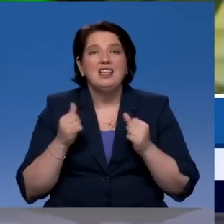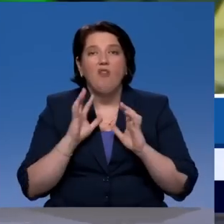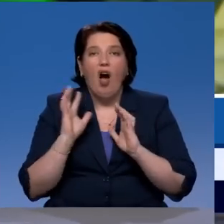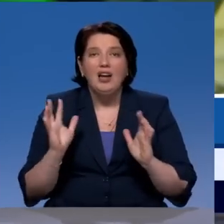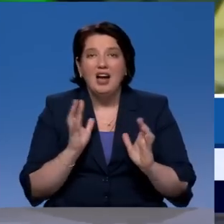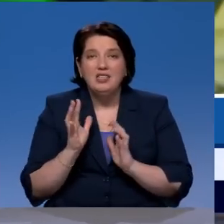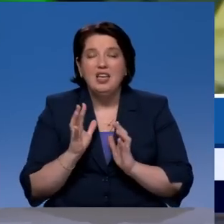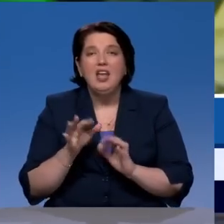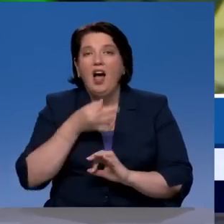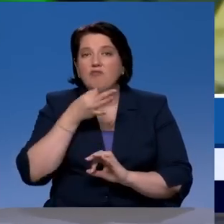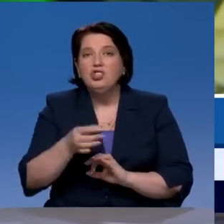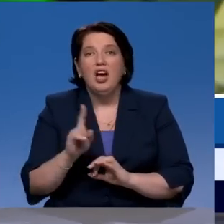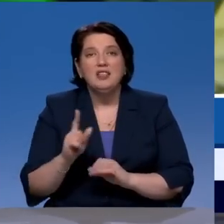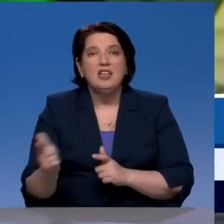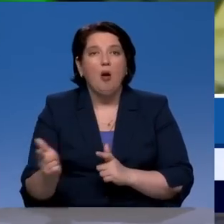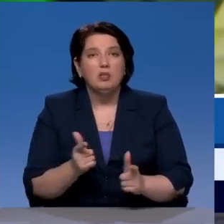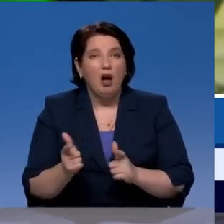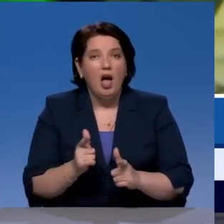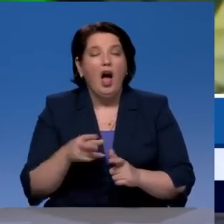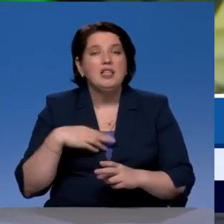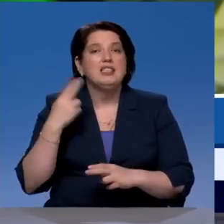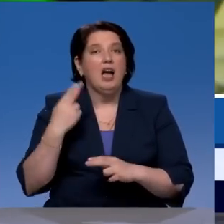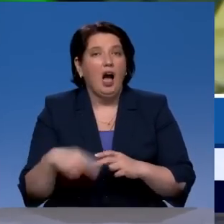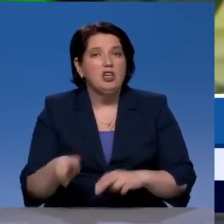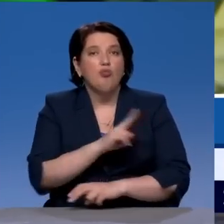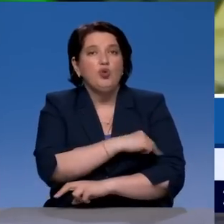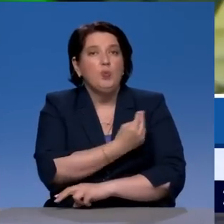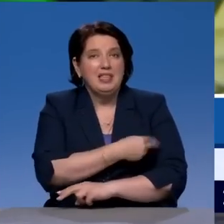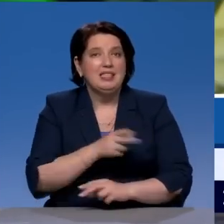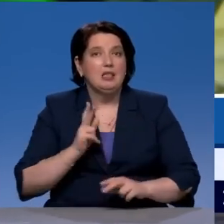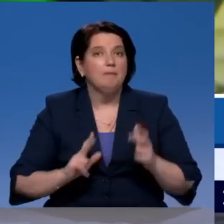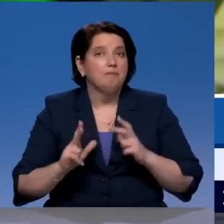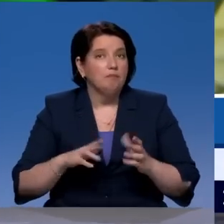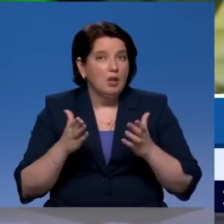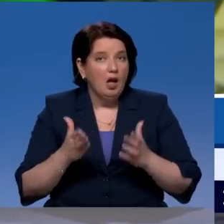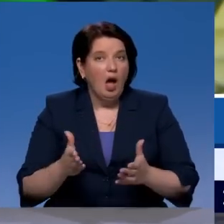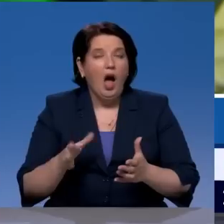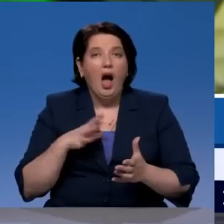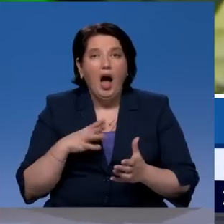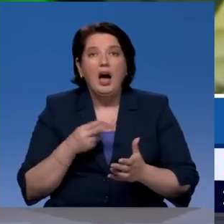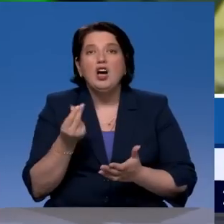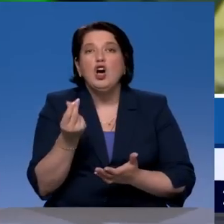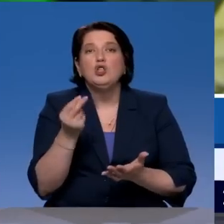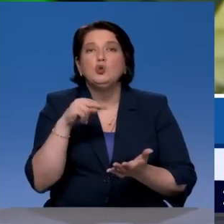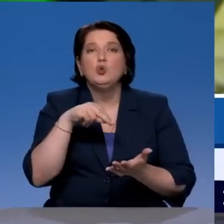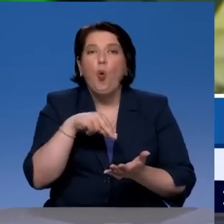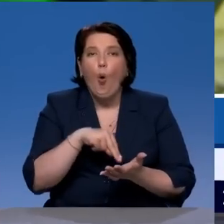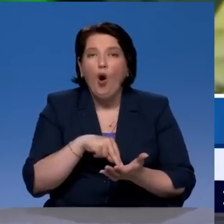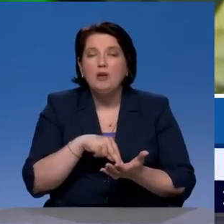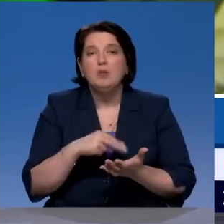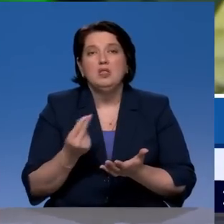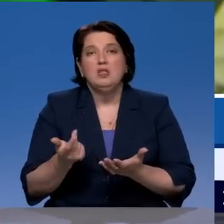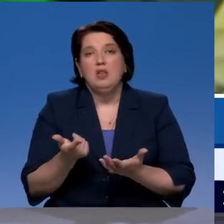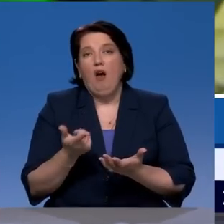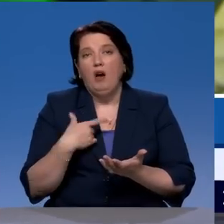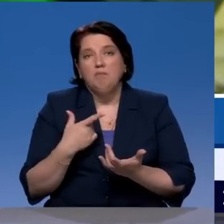персонала, который там работает, да, не заканчивает медицину. А все остальное цену и регулирует Минпромторг, то есть это